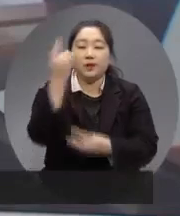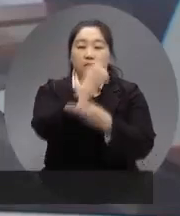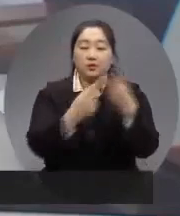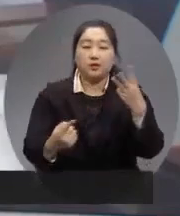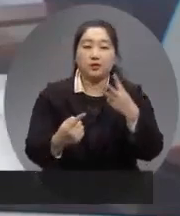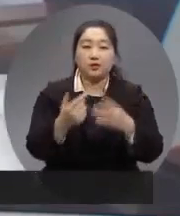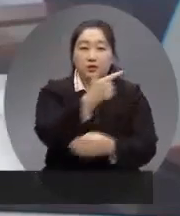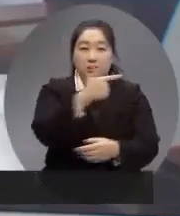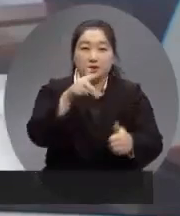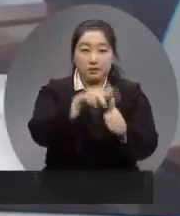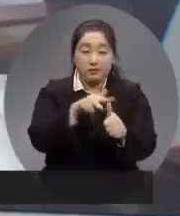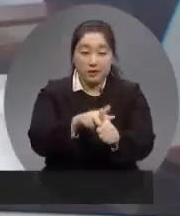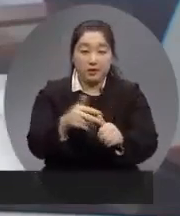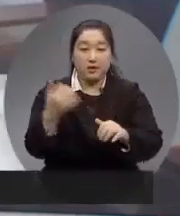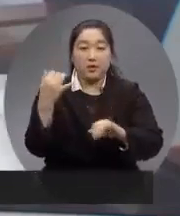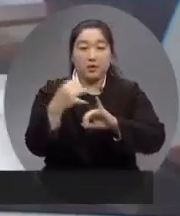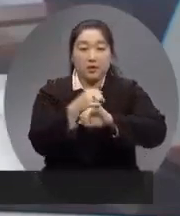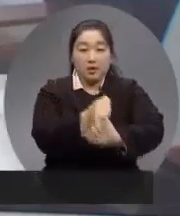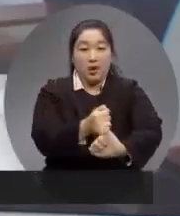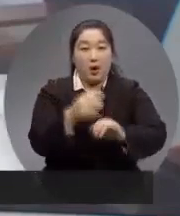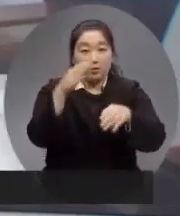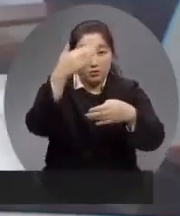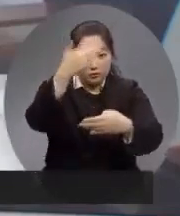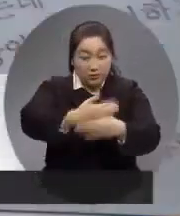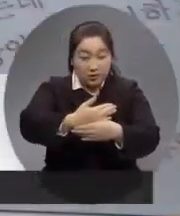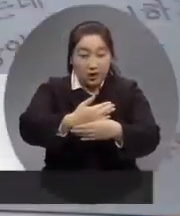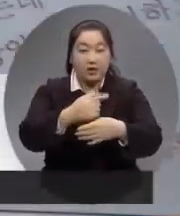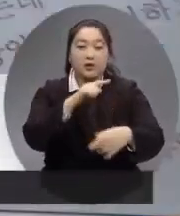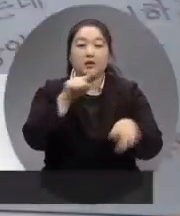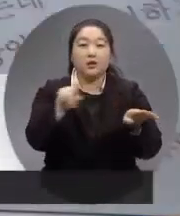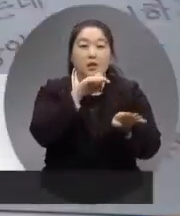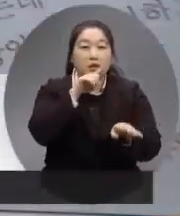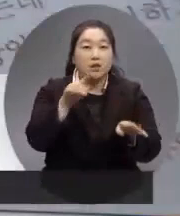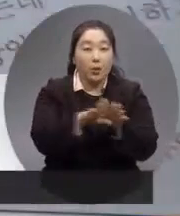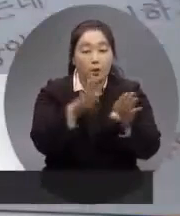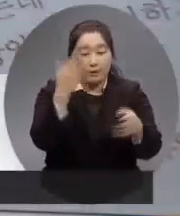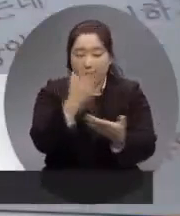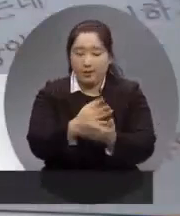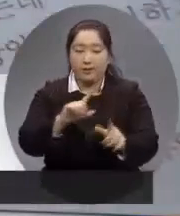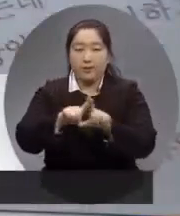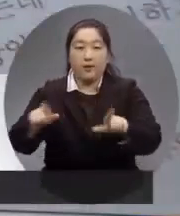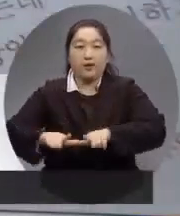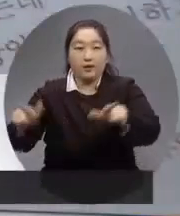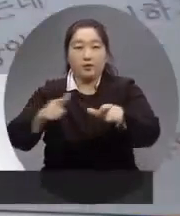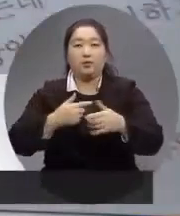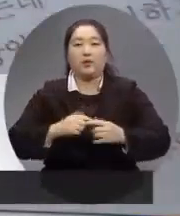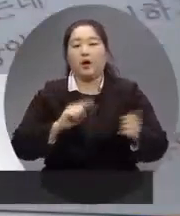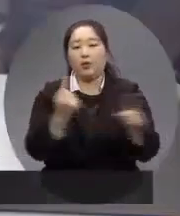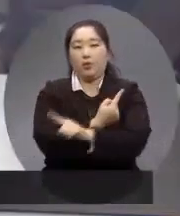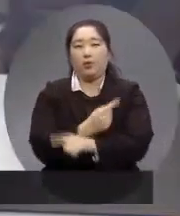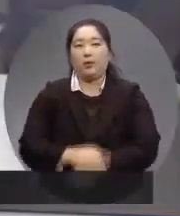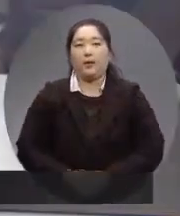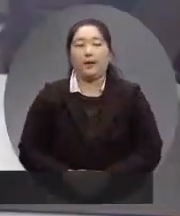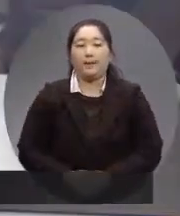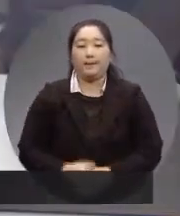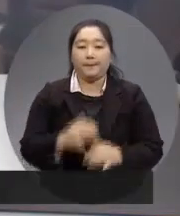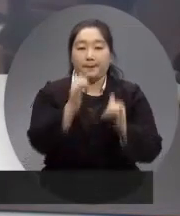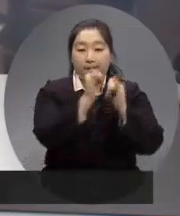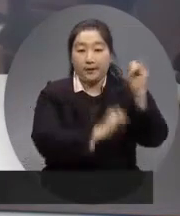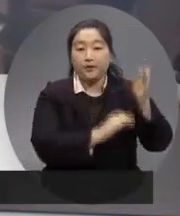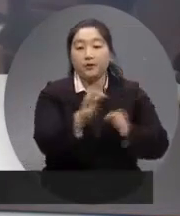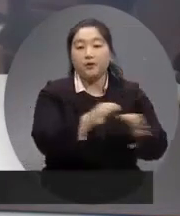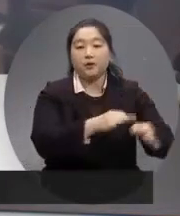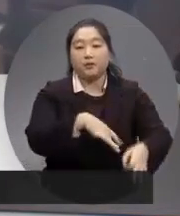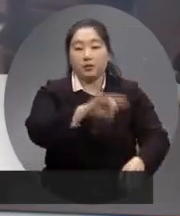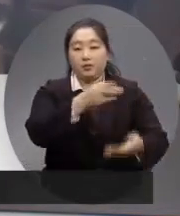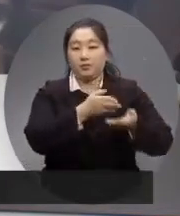청주에서도 대형마트 의무 휴업일을 현행 일요일에서 평일로 변경하는 방안이 추진됩니다. 전통시장 상인들이 먼저